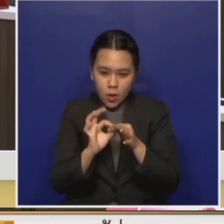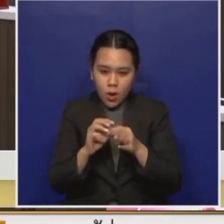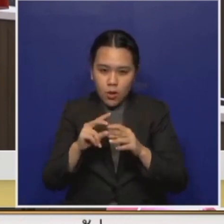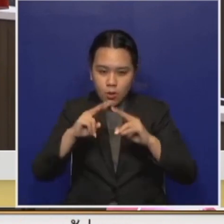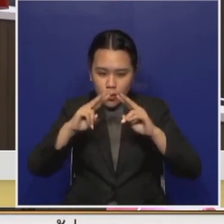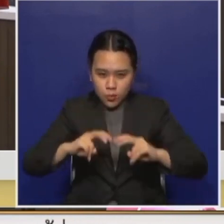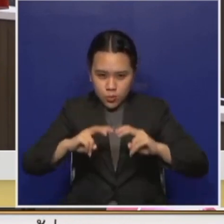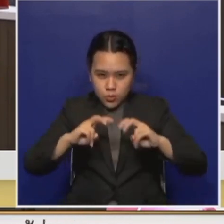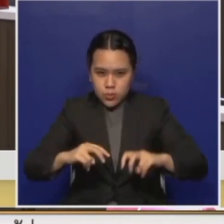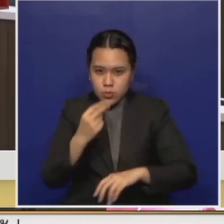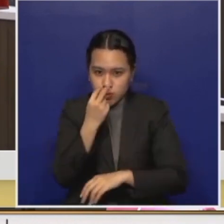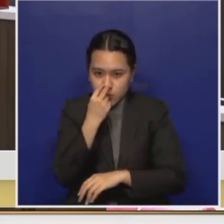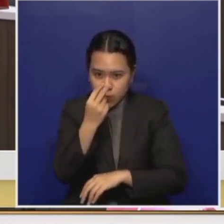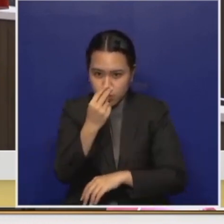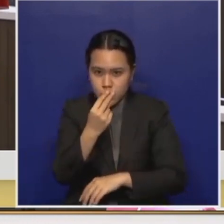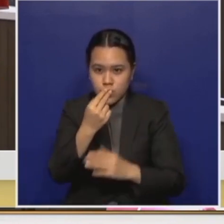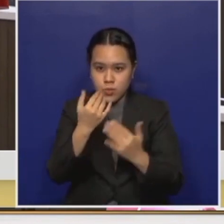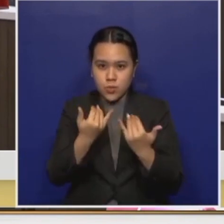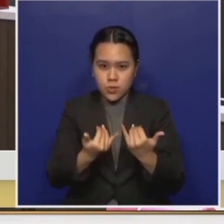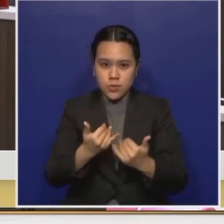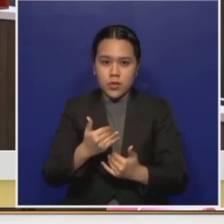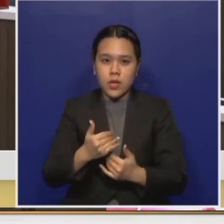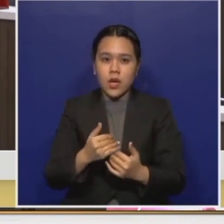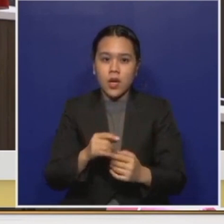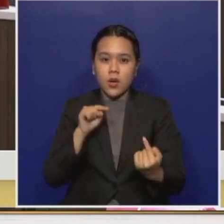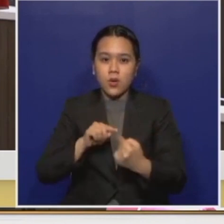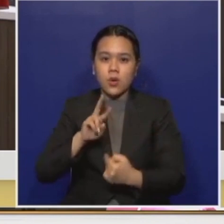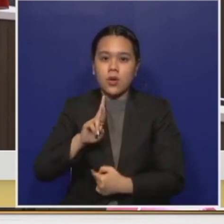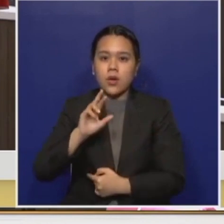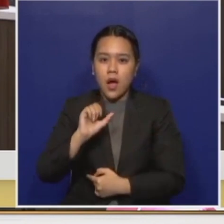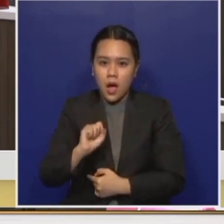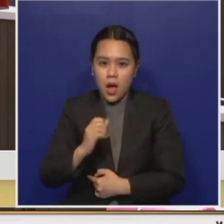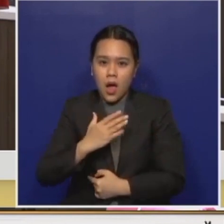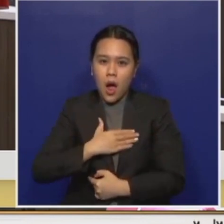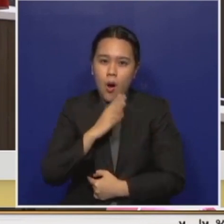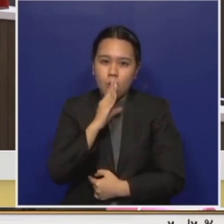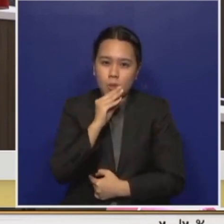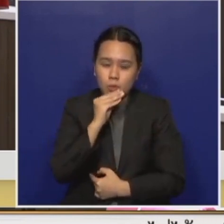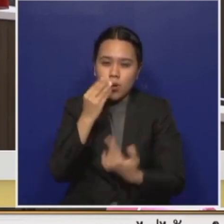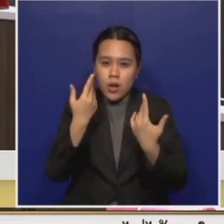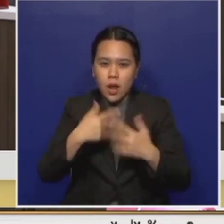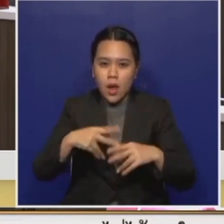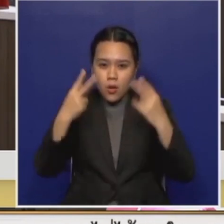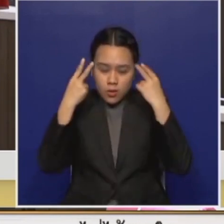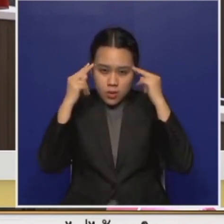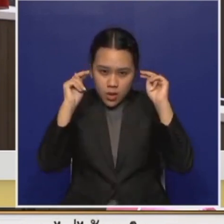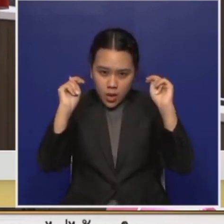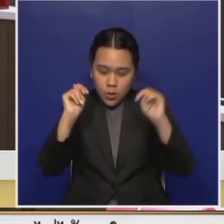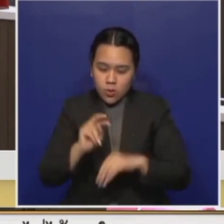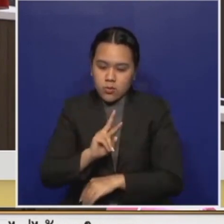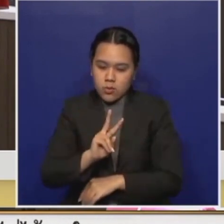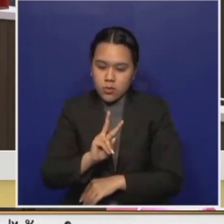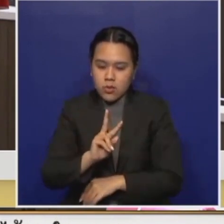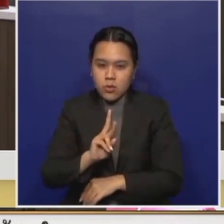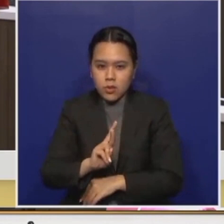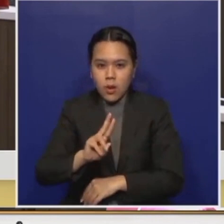ตติหายท่านมีลกษ